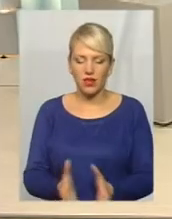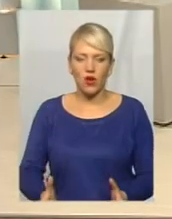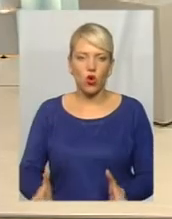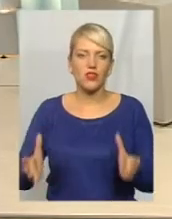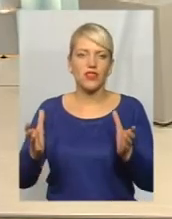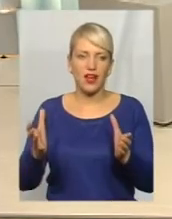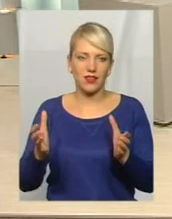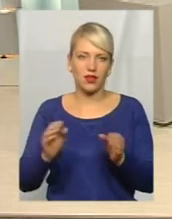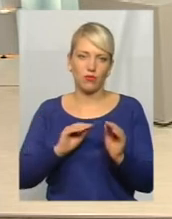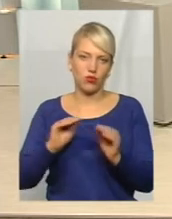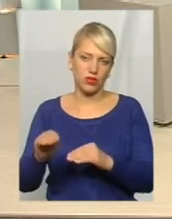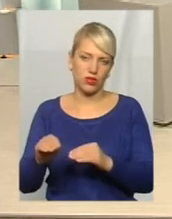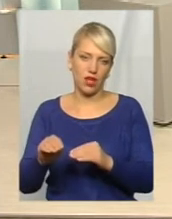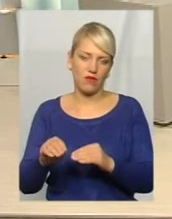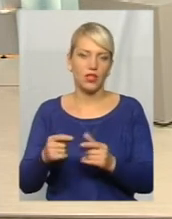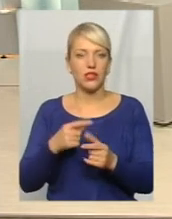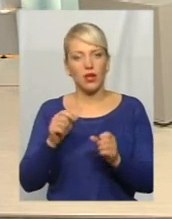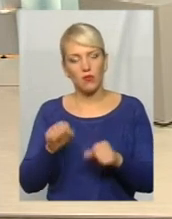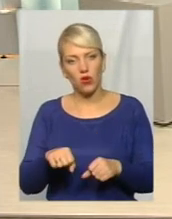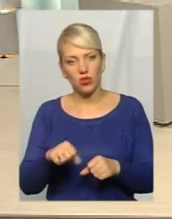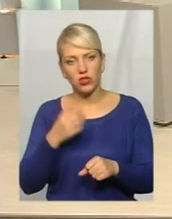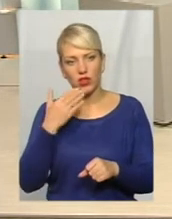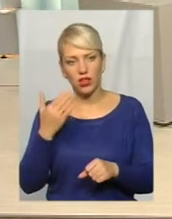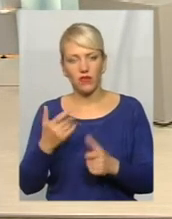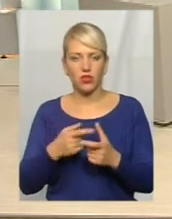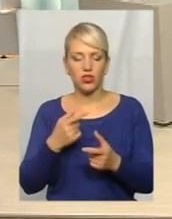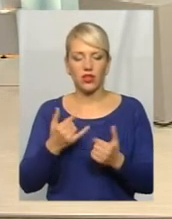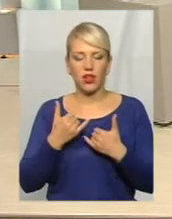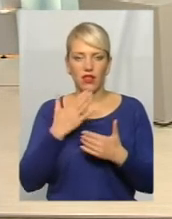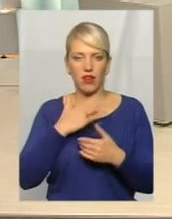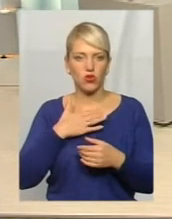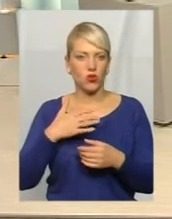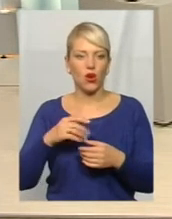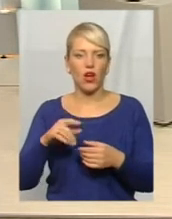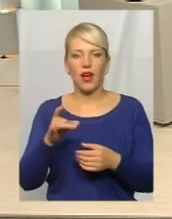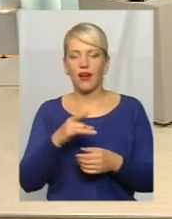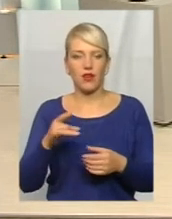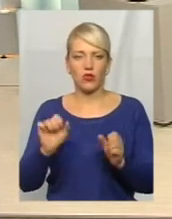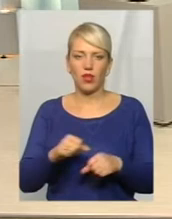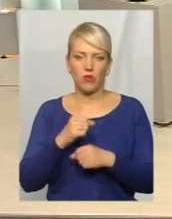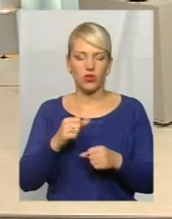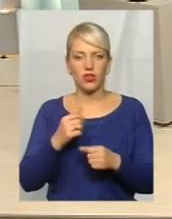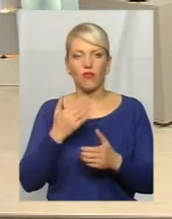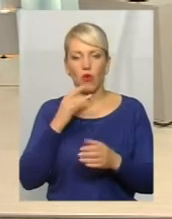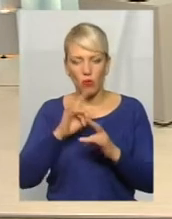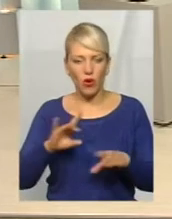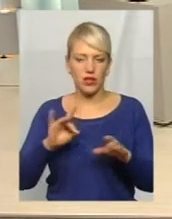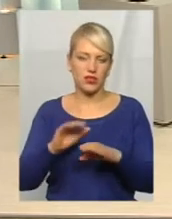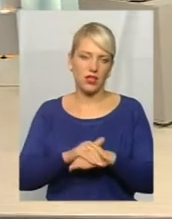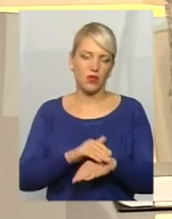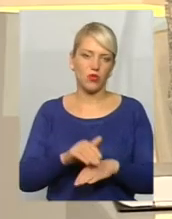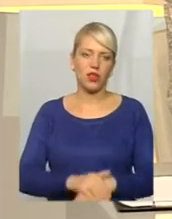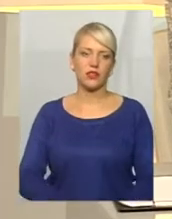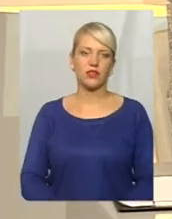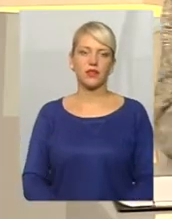контейнер поставили. Чи це можливо? Чи для нашого району неможливо? Поясніть, будь ласка. Дякую